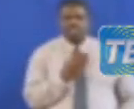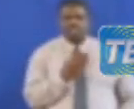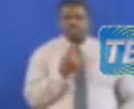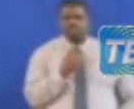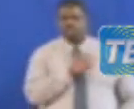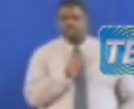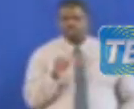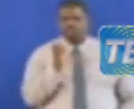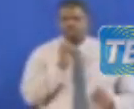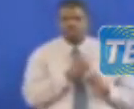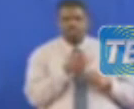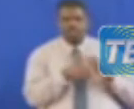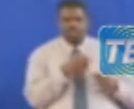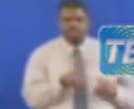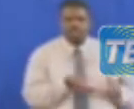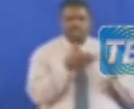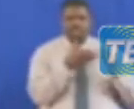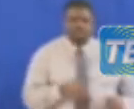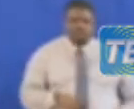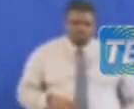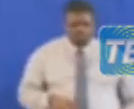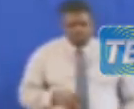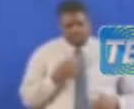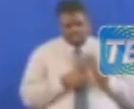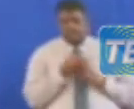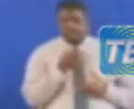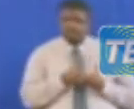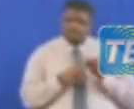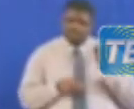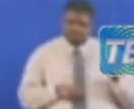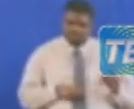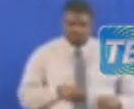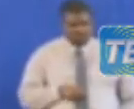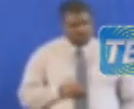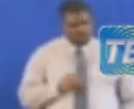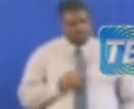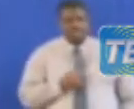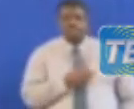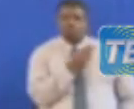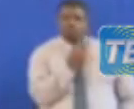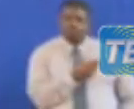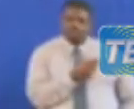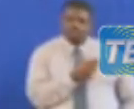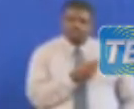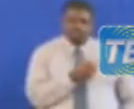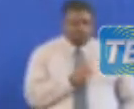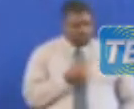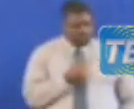3,485,999,641 ni kwa ajili ya miradi ya maendeleo, na kati ya fedha hizo shilingi trilioni